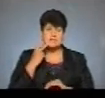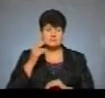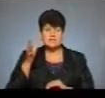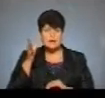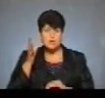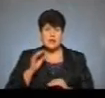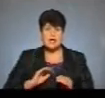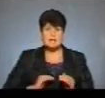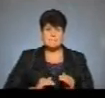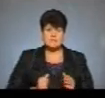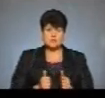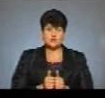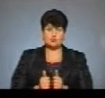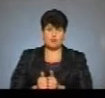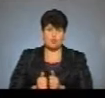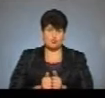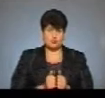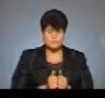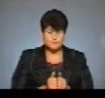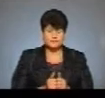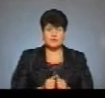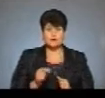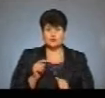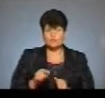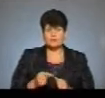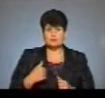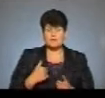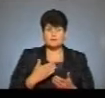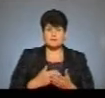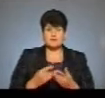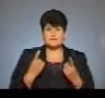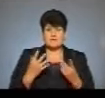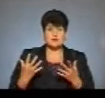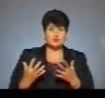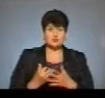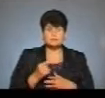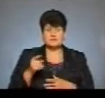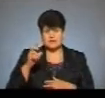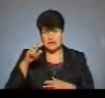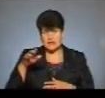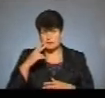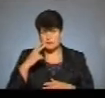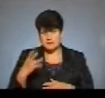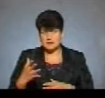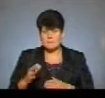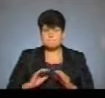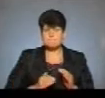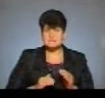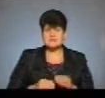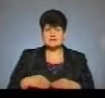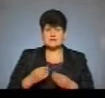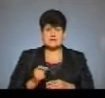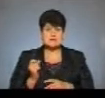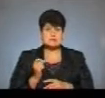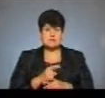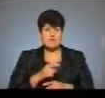і бізнес де поруч. І із-за того, звичайно, ми маємо досить великий успіх в тих країнах, ми бачимо, тому що бізнес дає замовлення